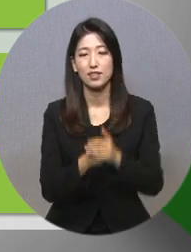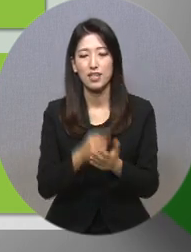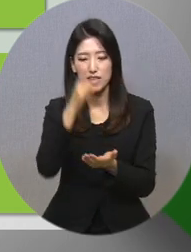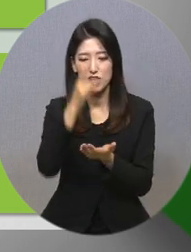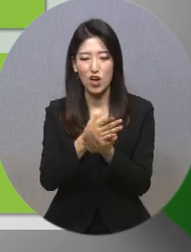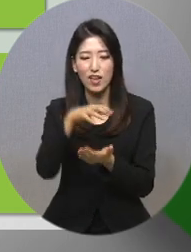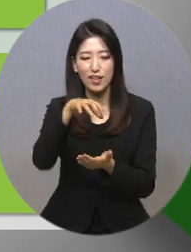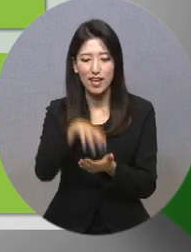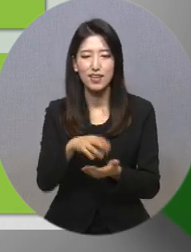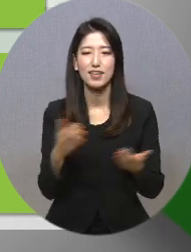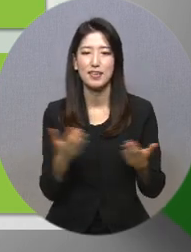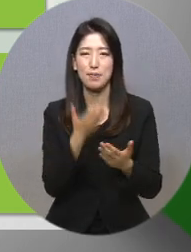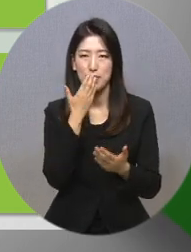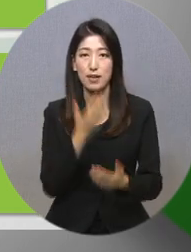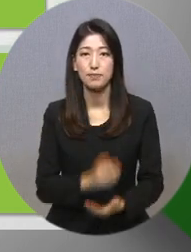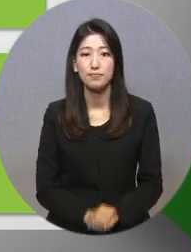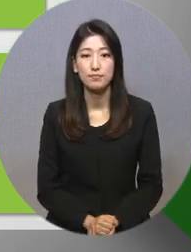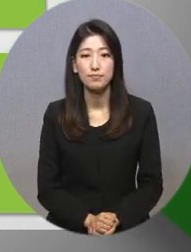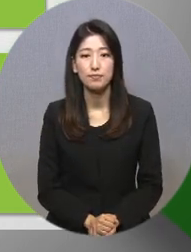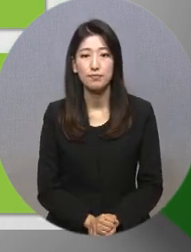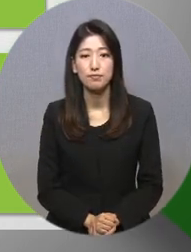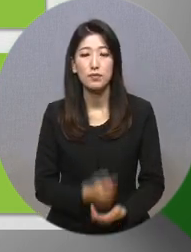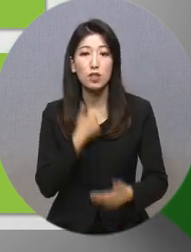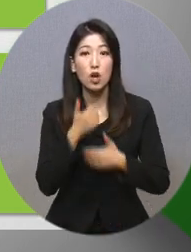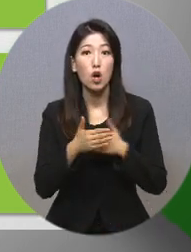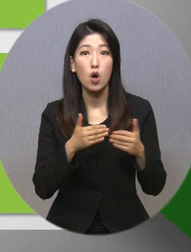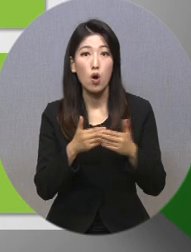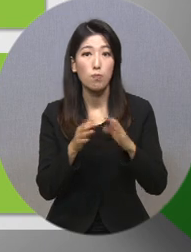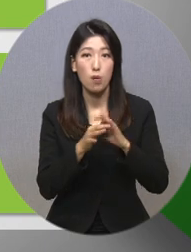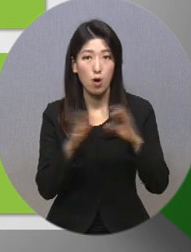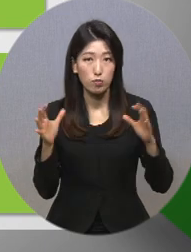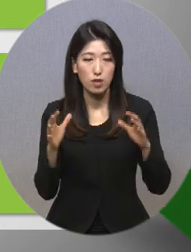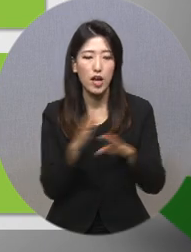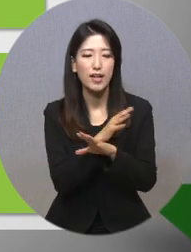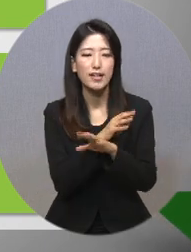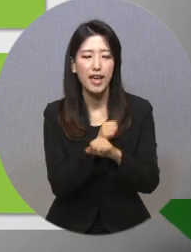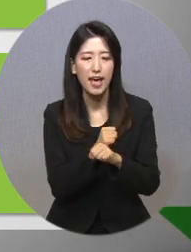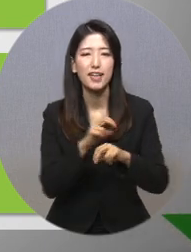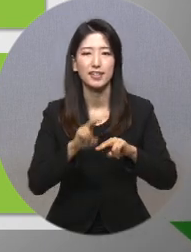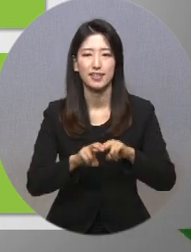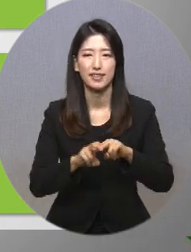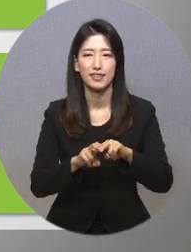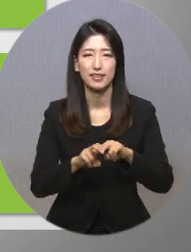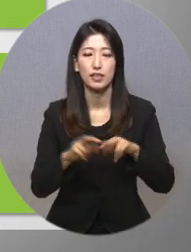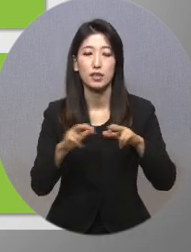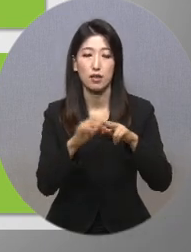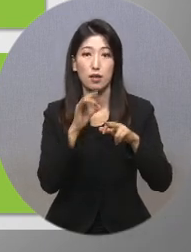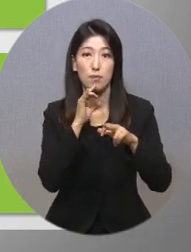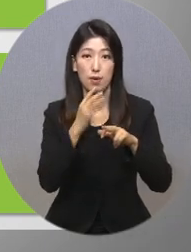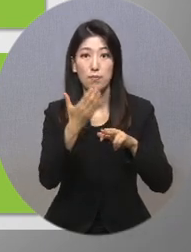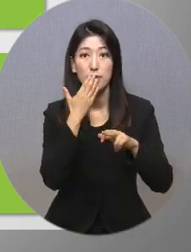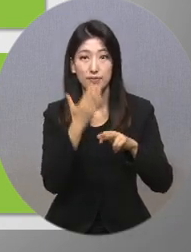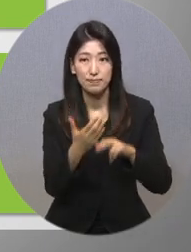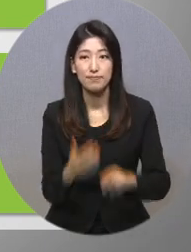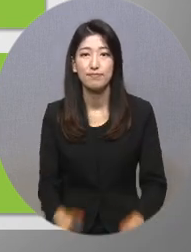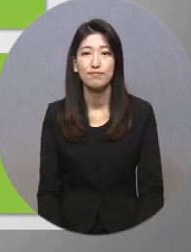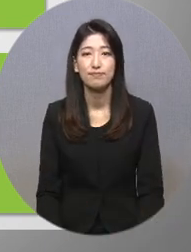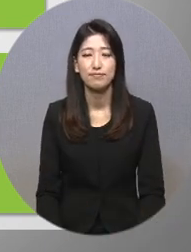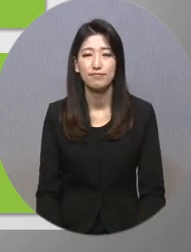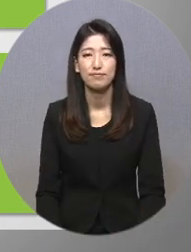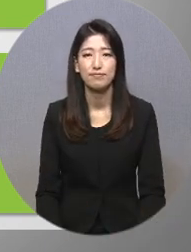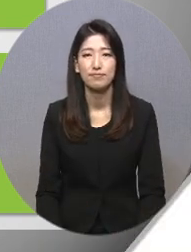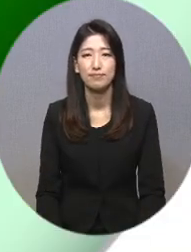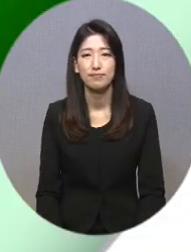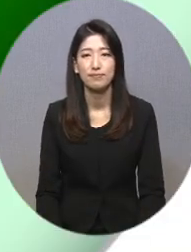천안시입니다. 경력과 학력은 무관하며 계약직을 채용합니다. 장애인만 채용하며 담당지사는